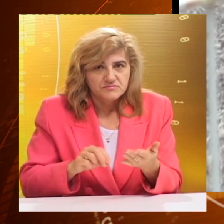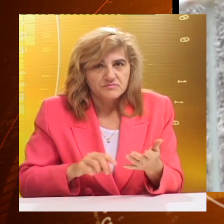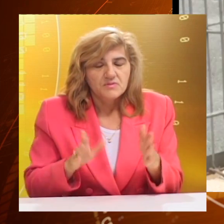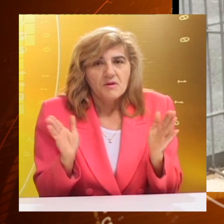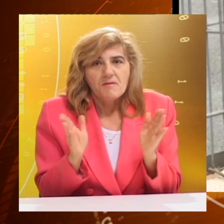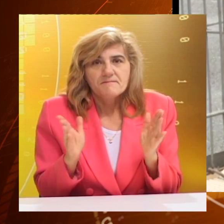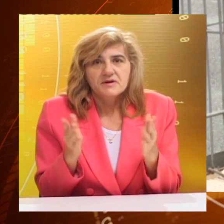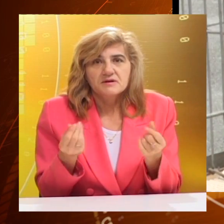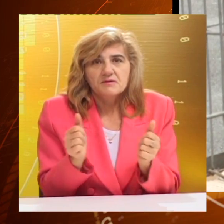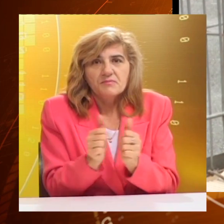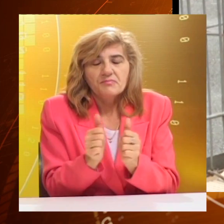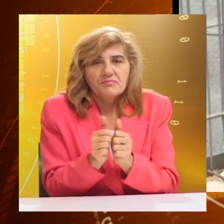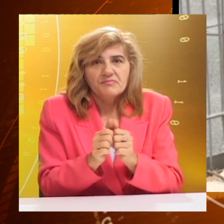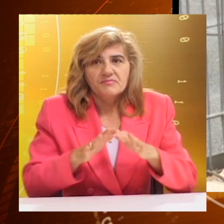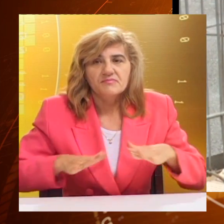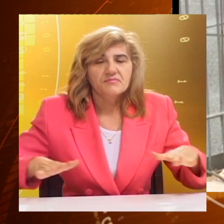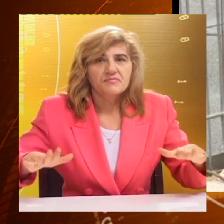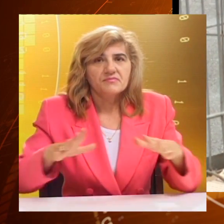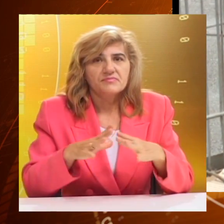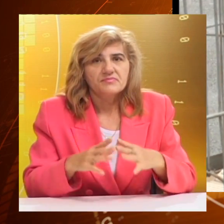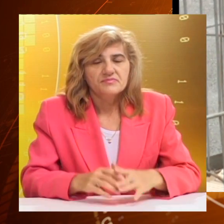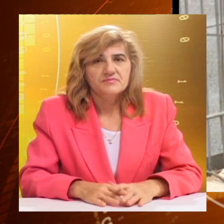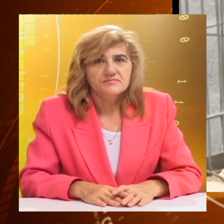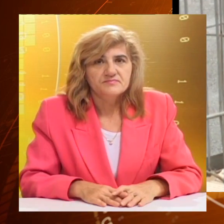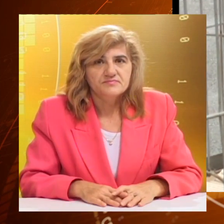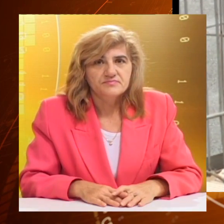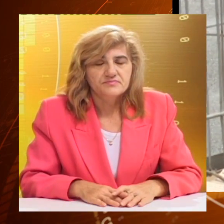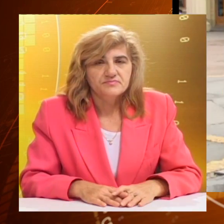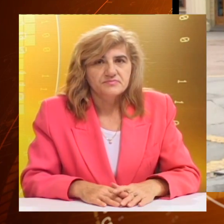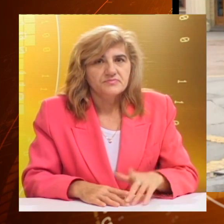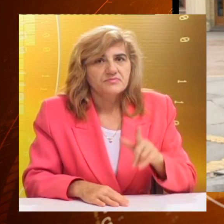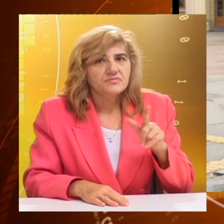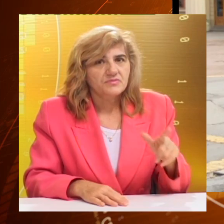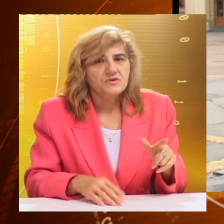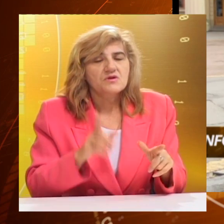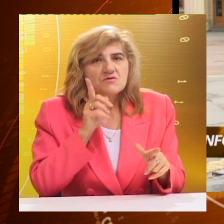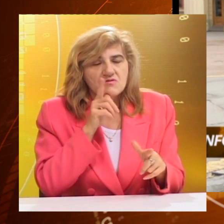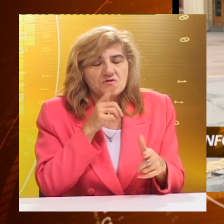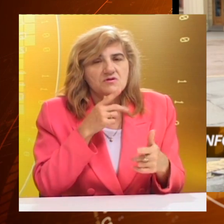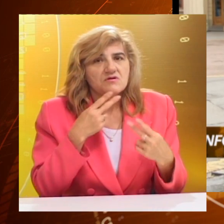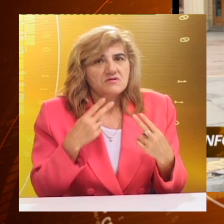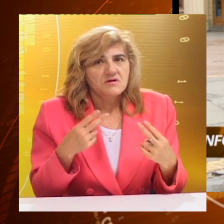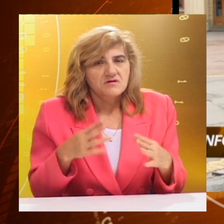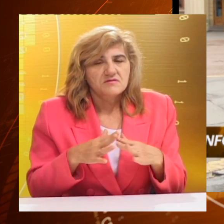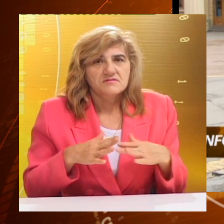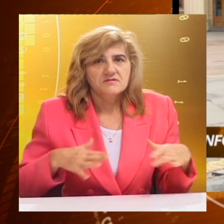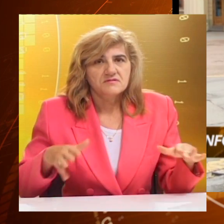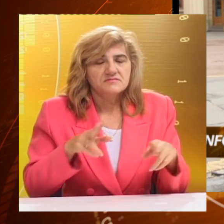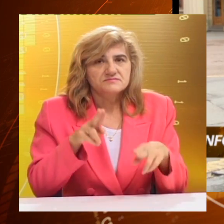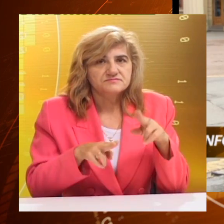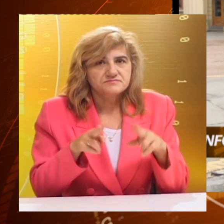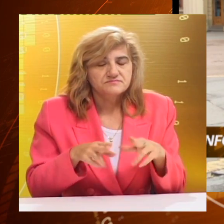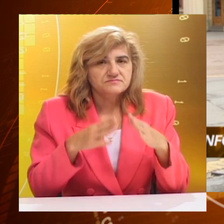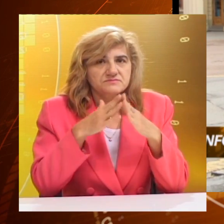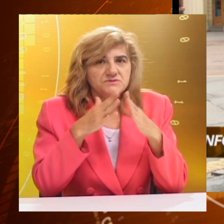njima, ali i minimalnu kvadraturu koja je neophodna za držanje životinja u zatočeništvu. Azila, to nam zaista majka, to imamo jako, jako preke potrebe